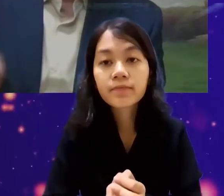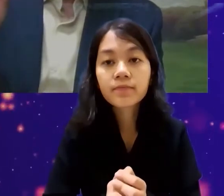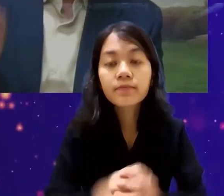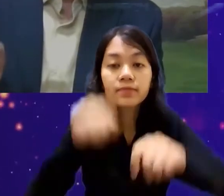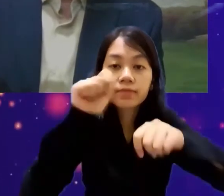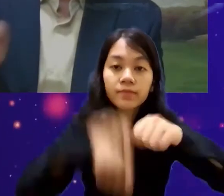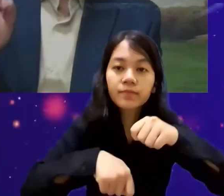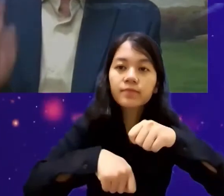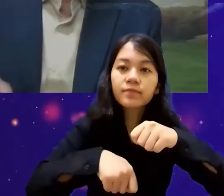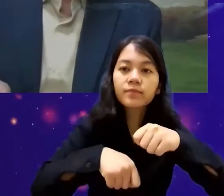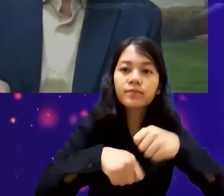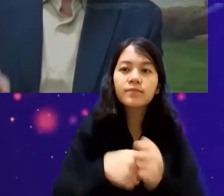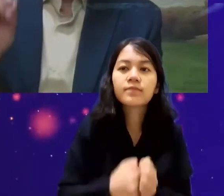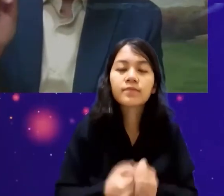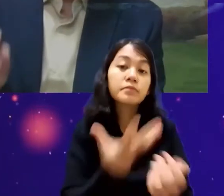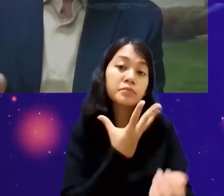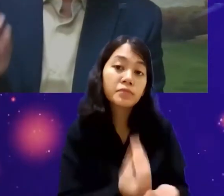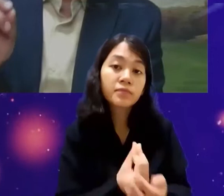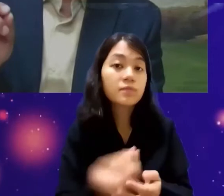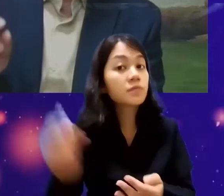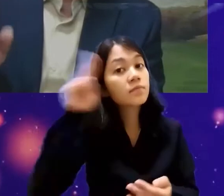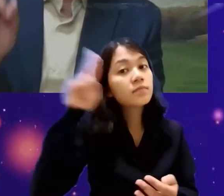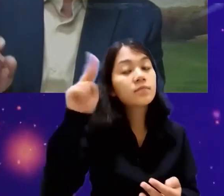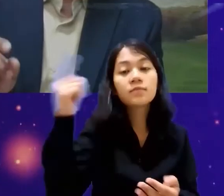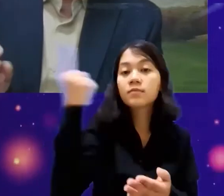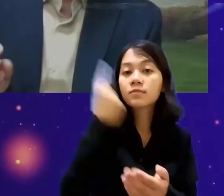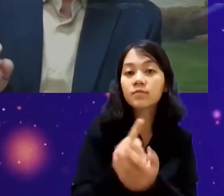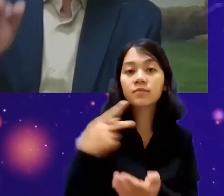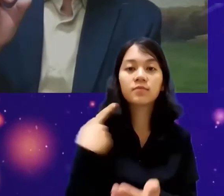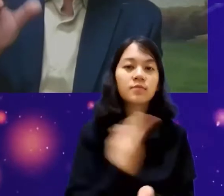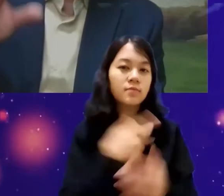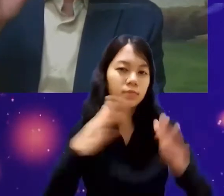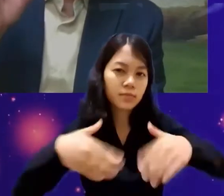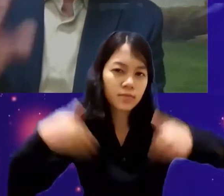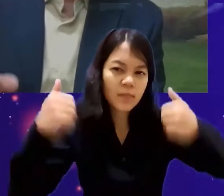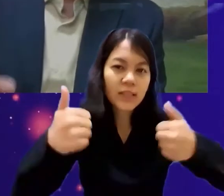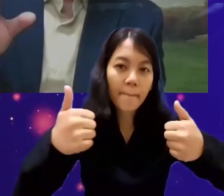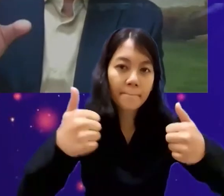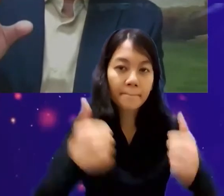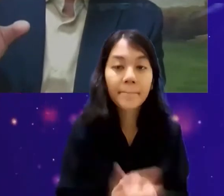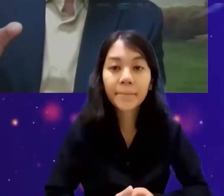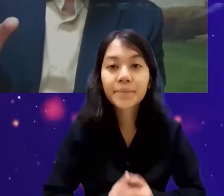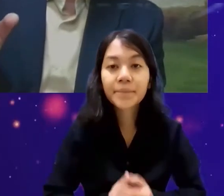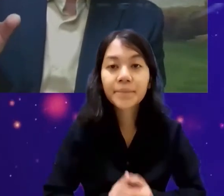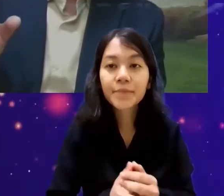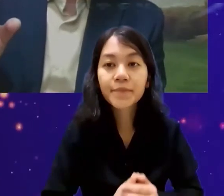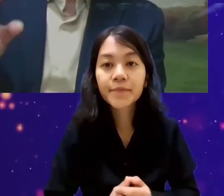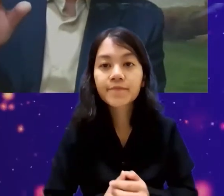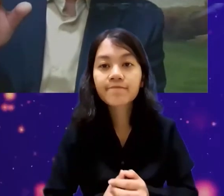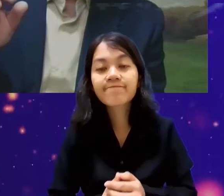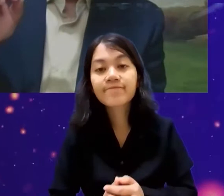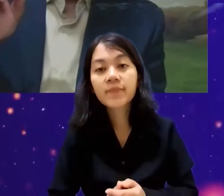datang, kita bersedia. Kapan saja Dia datang, kita bersedia. Makanya pelajaran dari